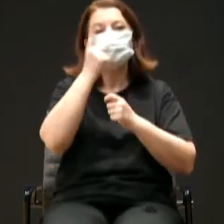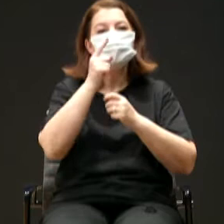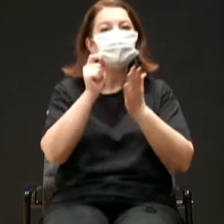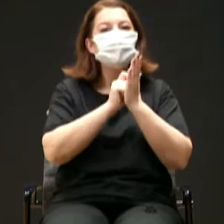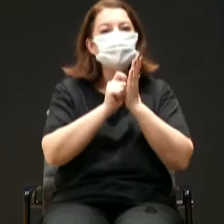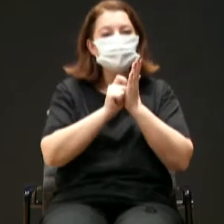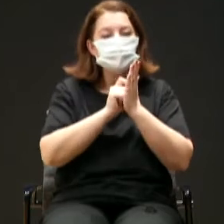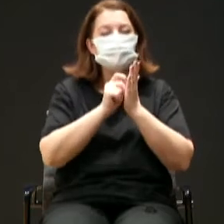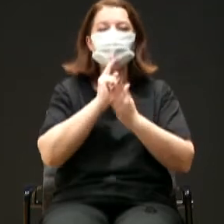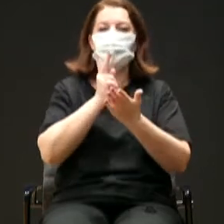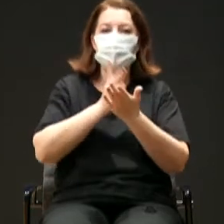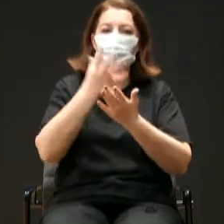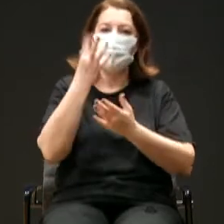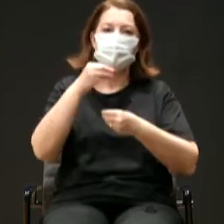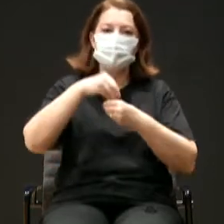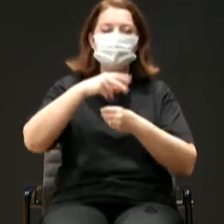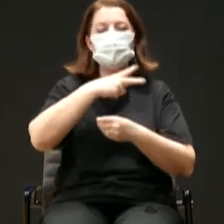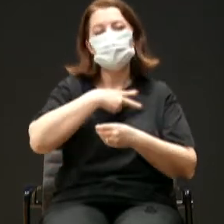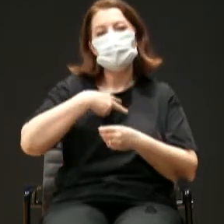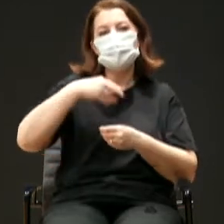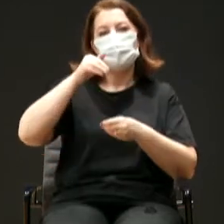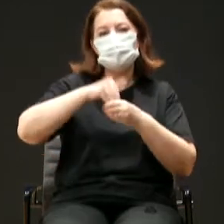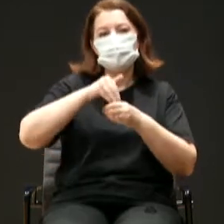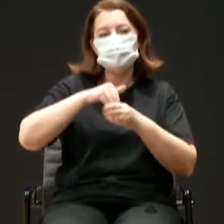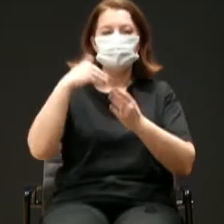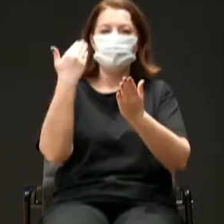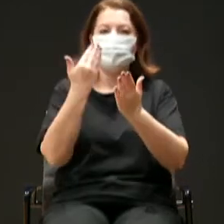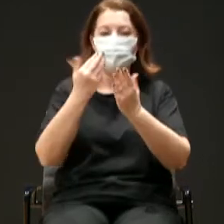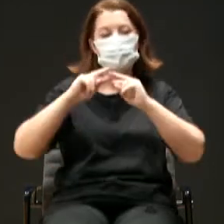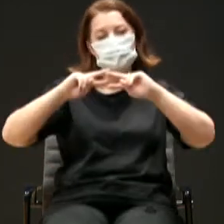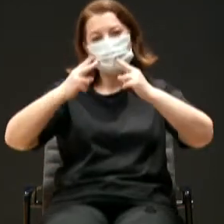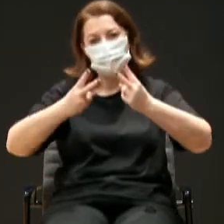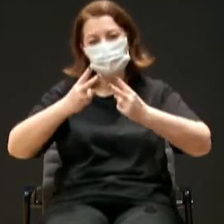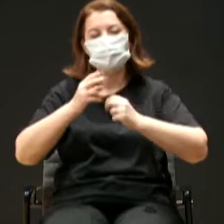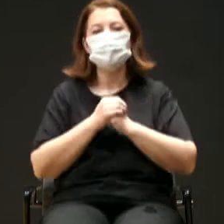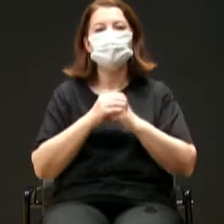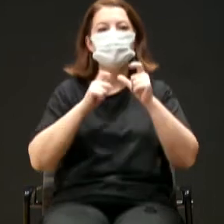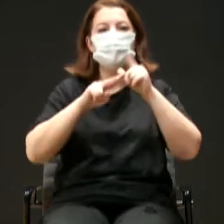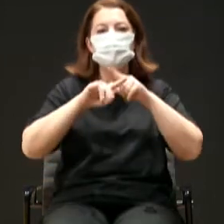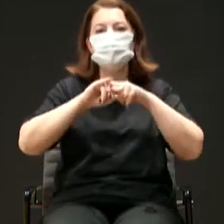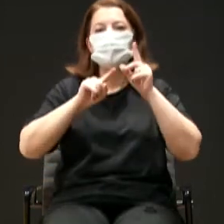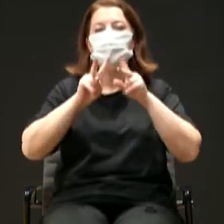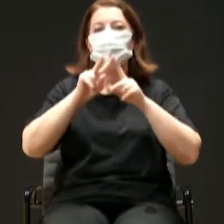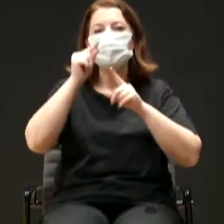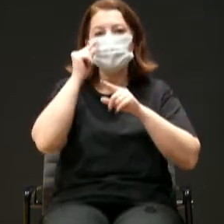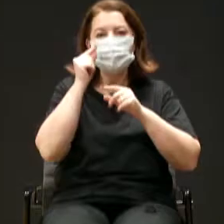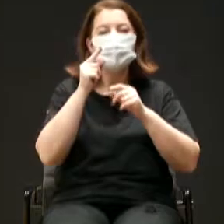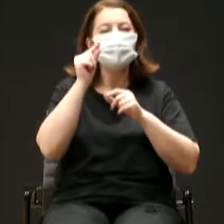karara bağlanmak üzere belediye meclisine havale edilmesini olurlarınıza arz ederiz. Şahin Çamoğlu, İnsan Kaynakları ve Eğitim